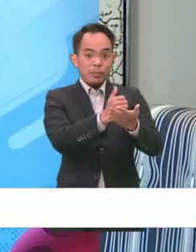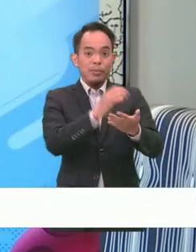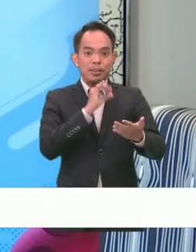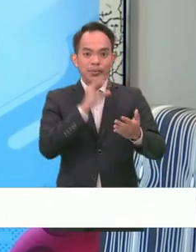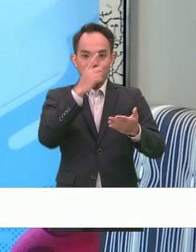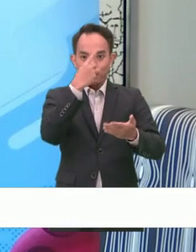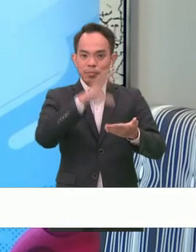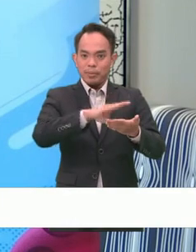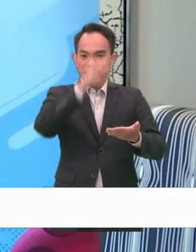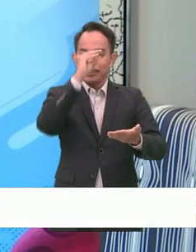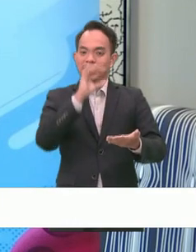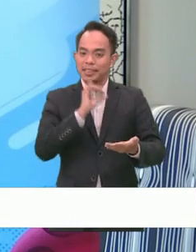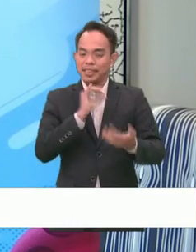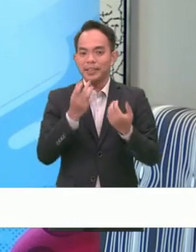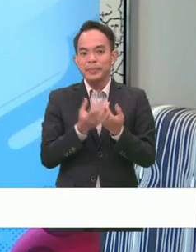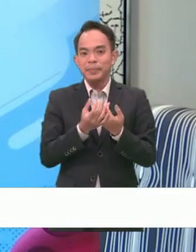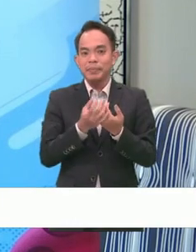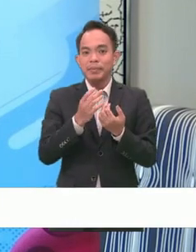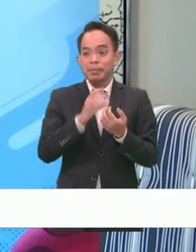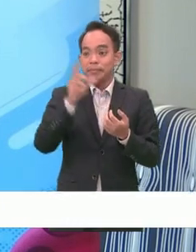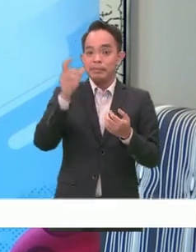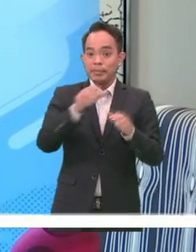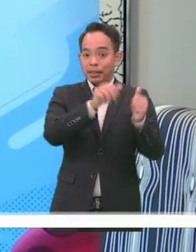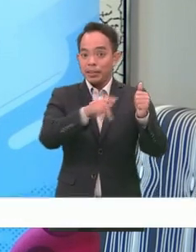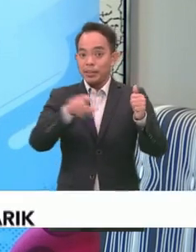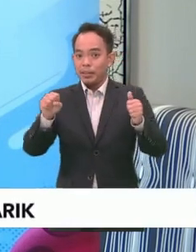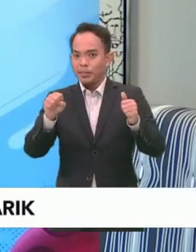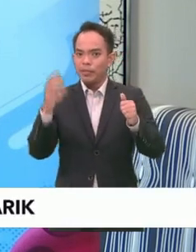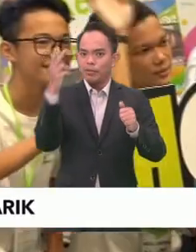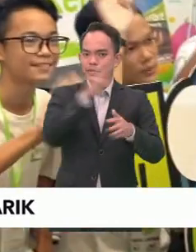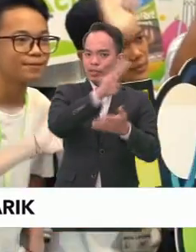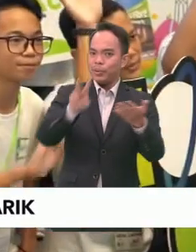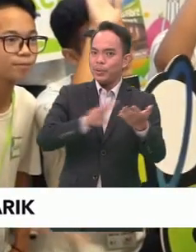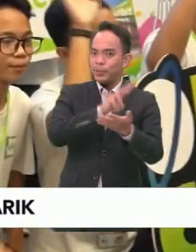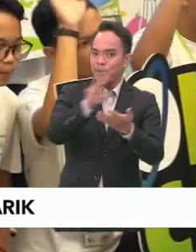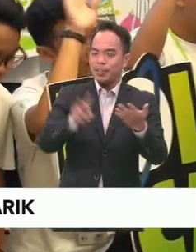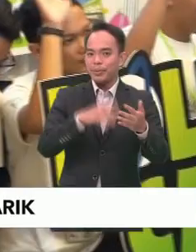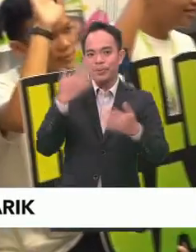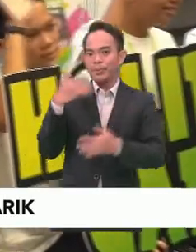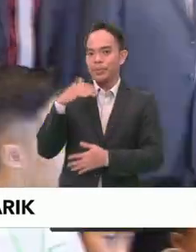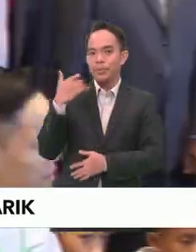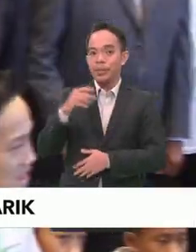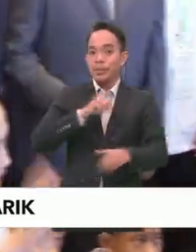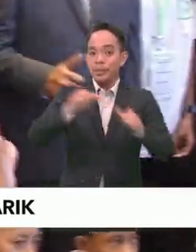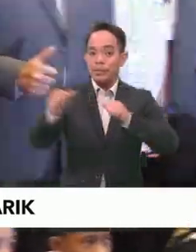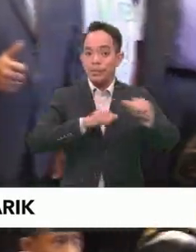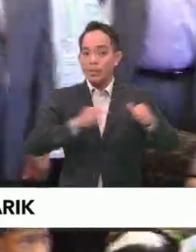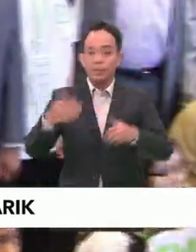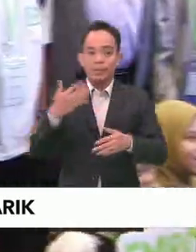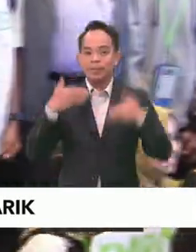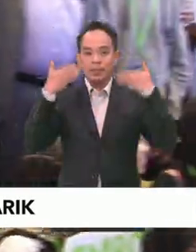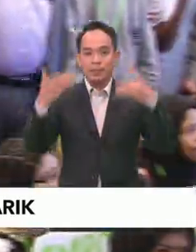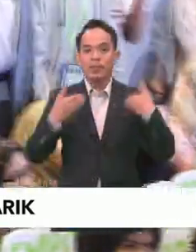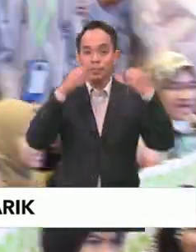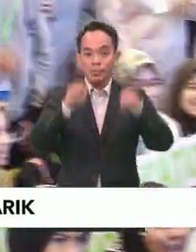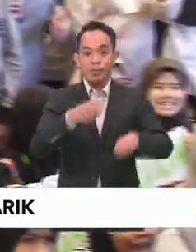saya. Maxis E-Class mempunyai video yang menarik dan nota yang menarik yang boleh dirujuk setiap